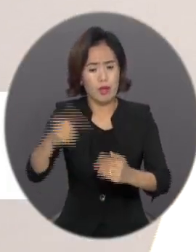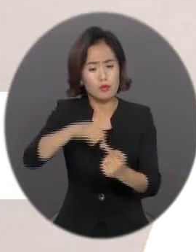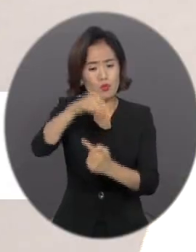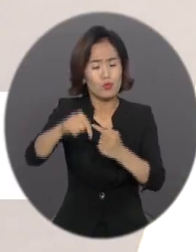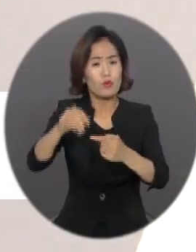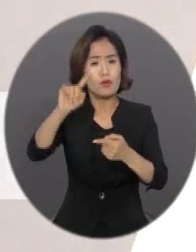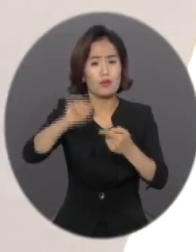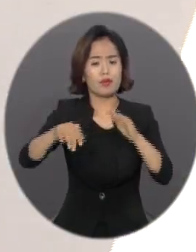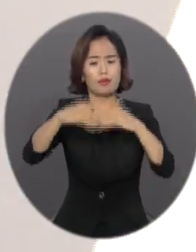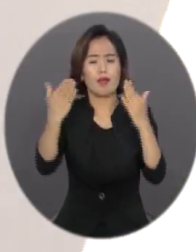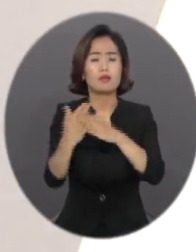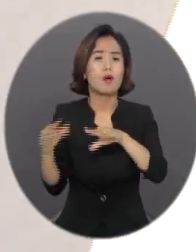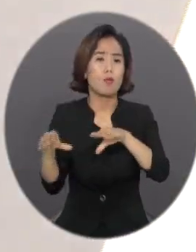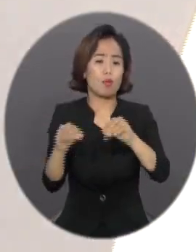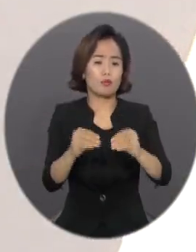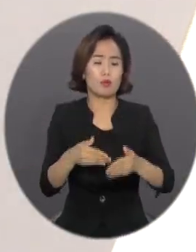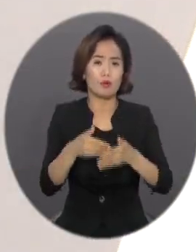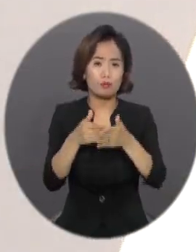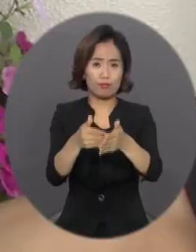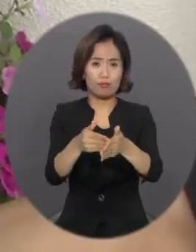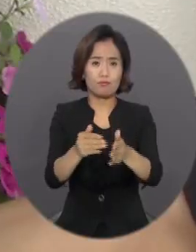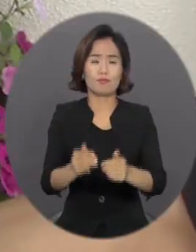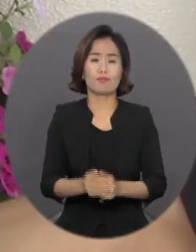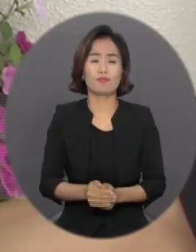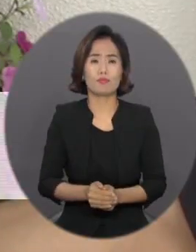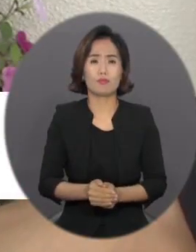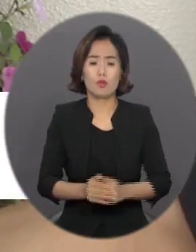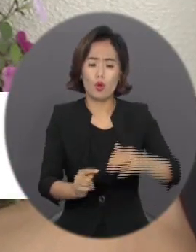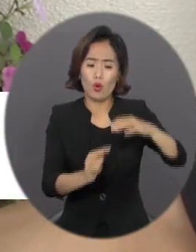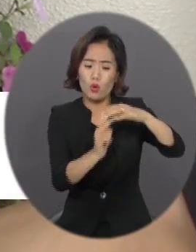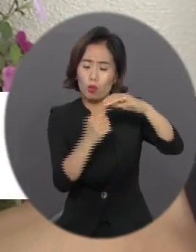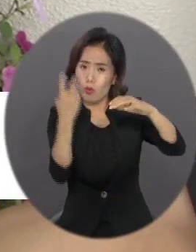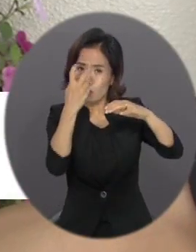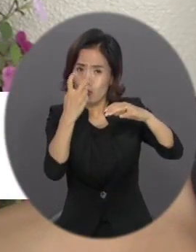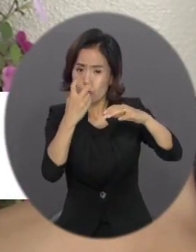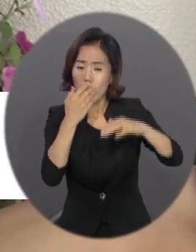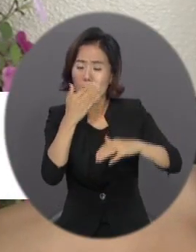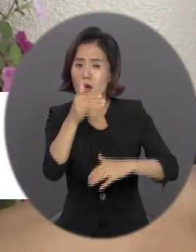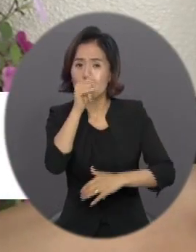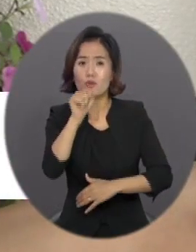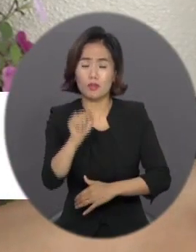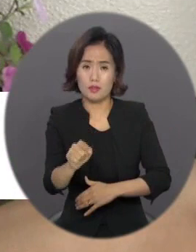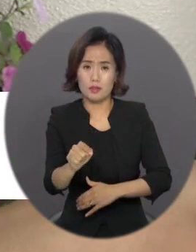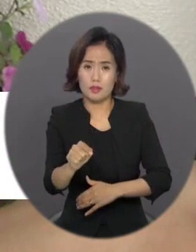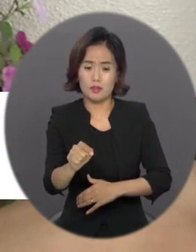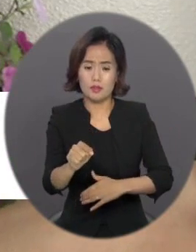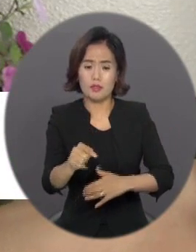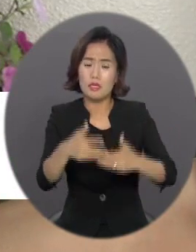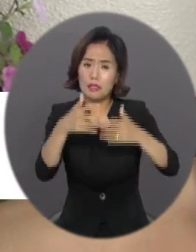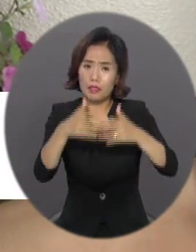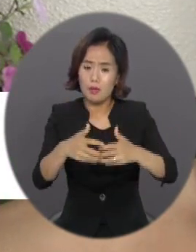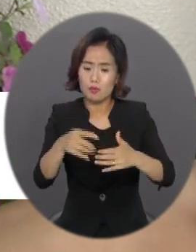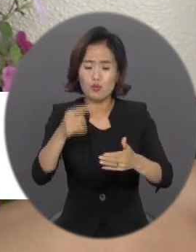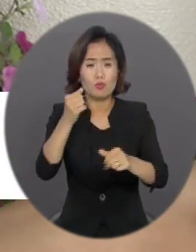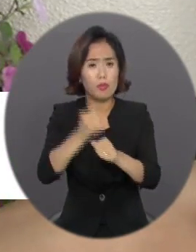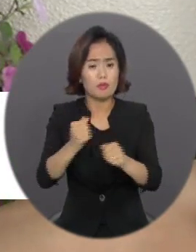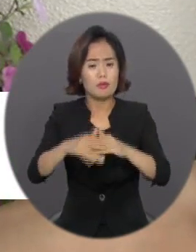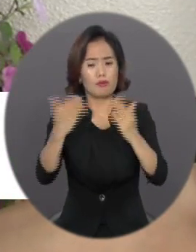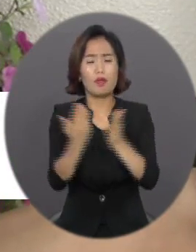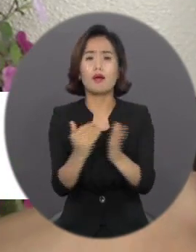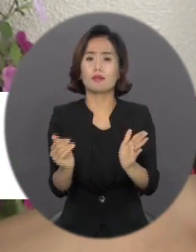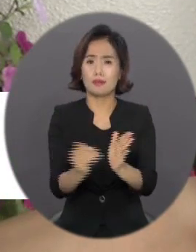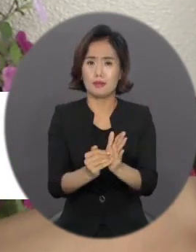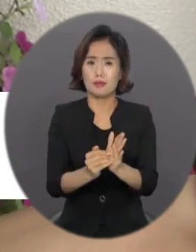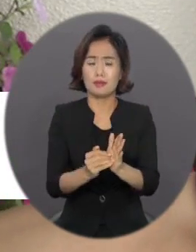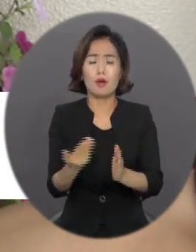재가동 절차를 당장 멈추라고 촉구했습니다. 상부돔 조사를 할 수 있는 장비 개발이나 이런 부분들은 이미 다 돼